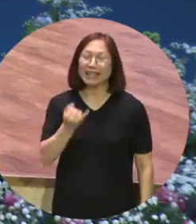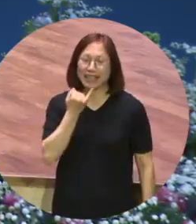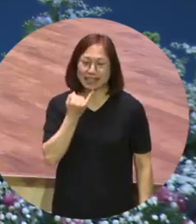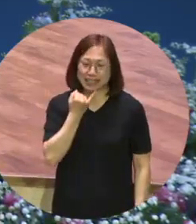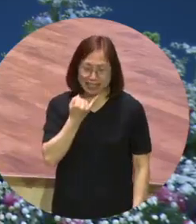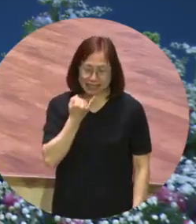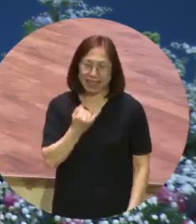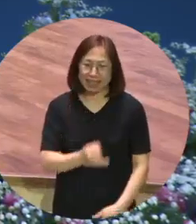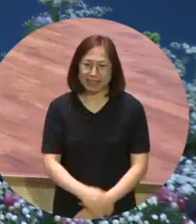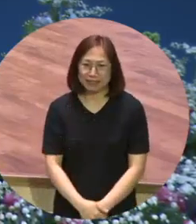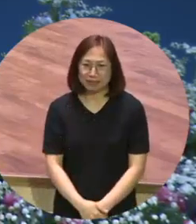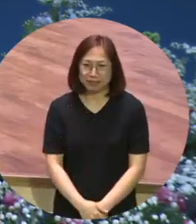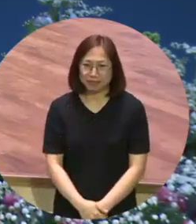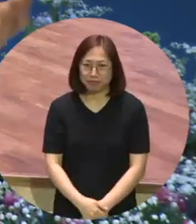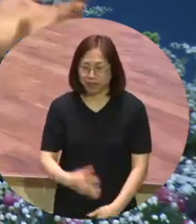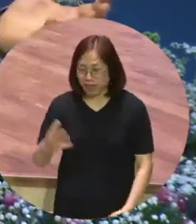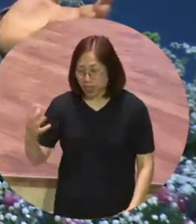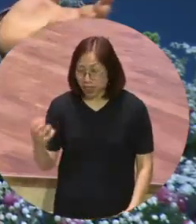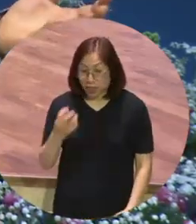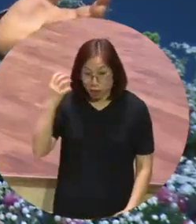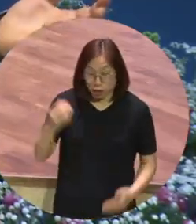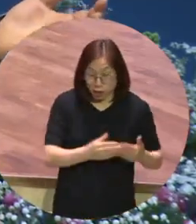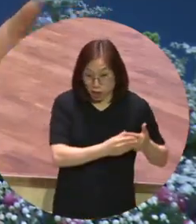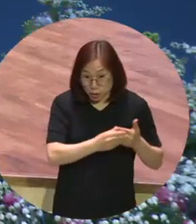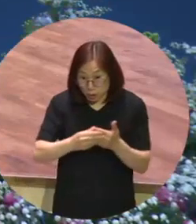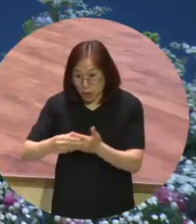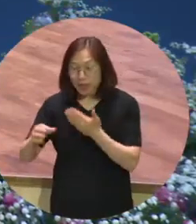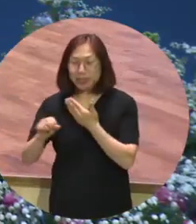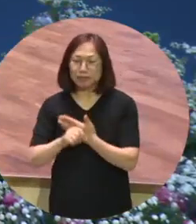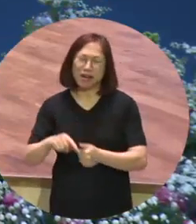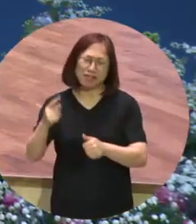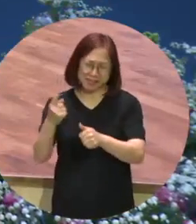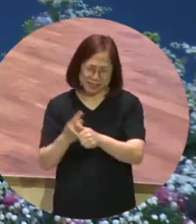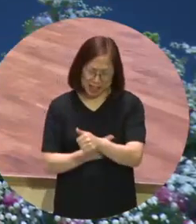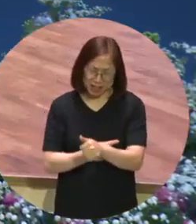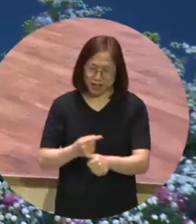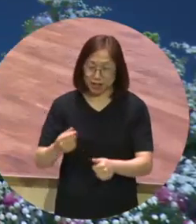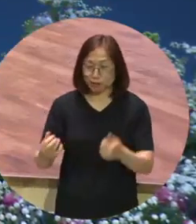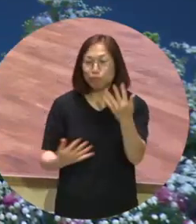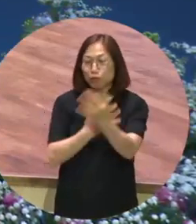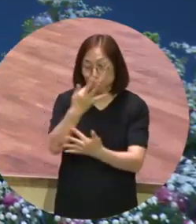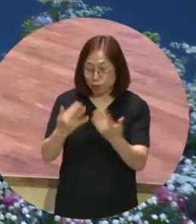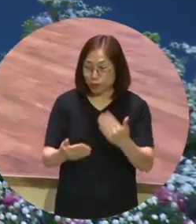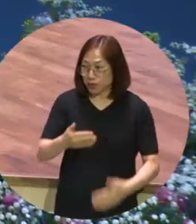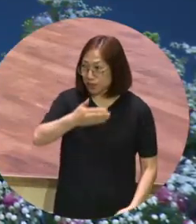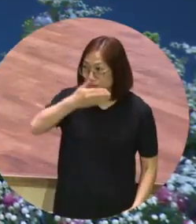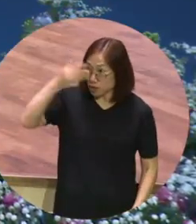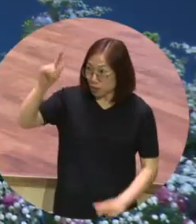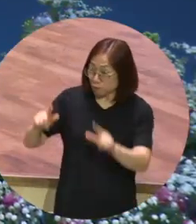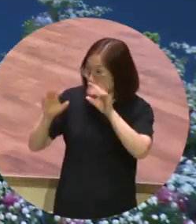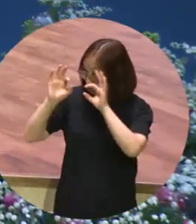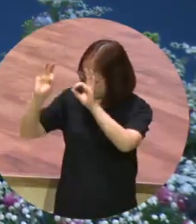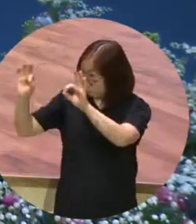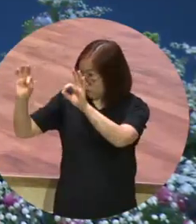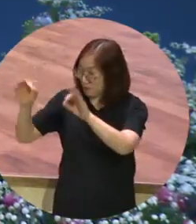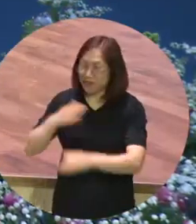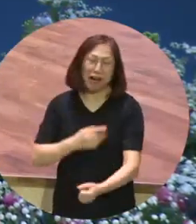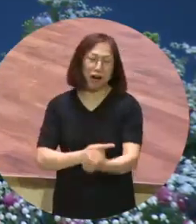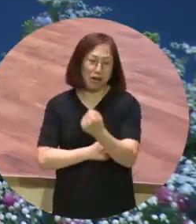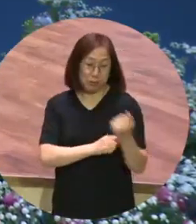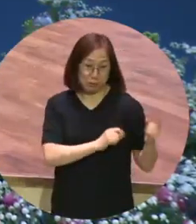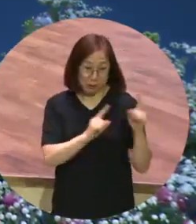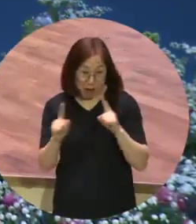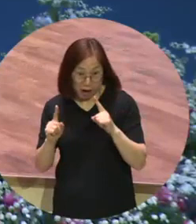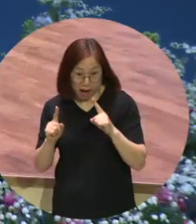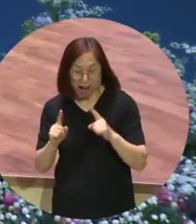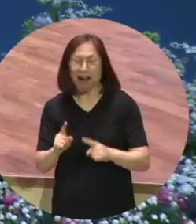성령의 불꽃을 성령 인도 받아야 성령의 불이 붙어. 우리 청년들 보면 내가 힘이 나고 말이 많아질 것 같아요. 그만하겠습니다.